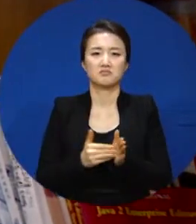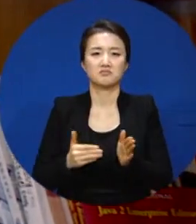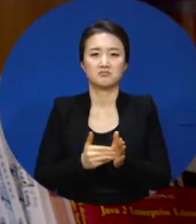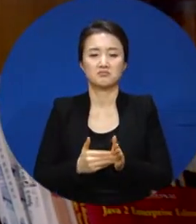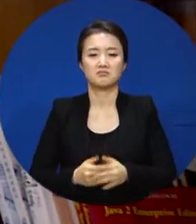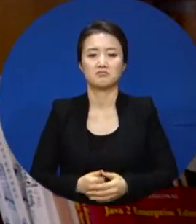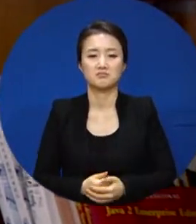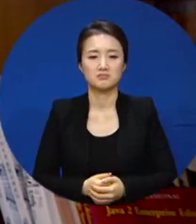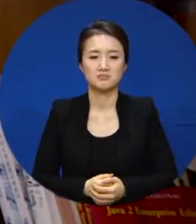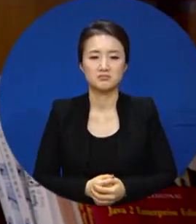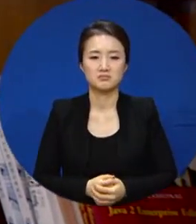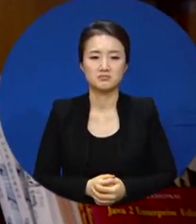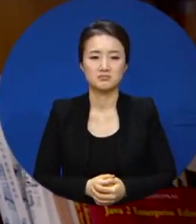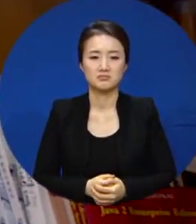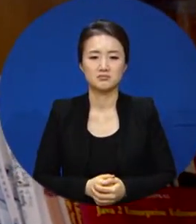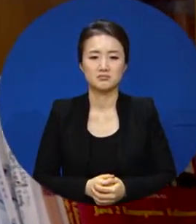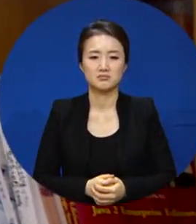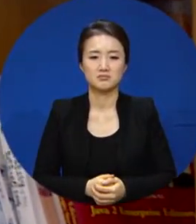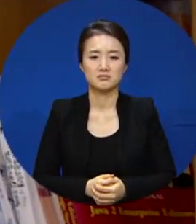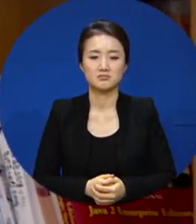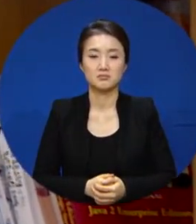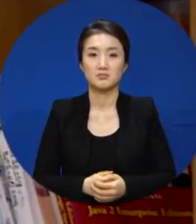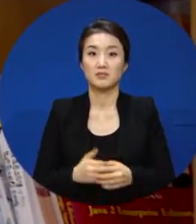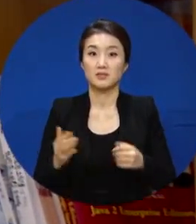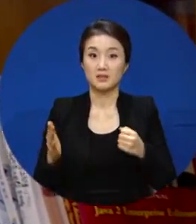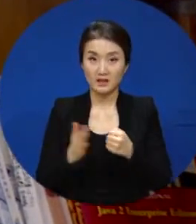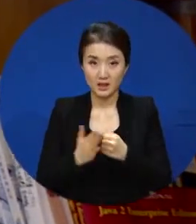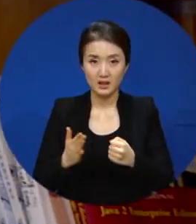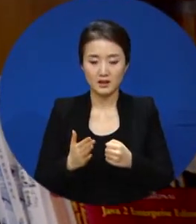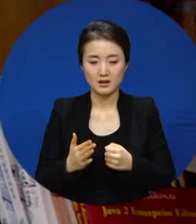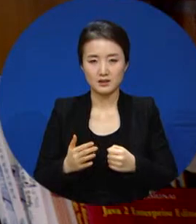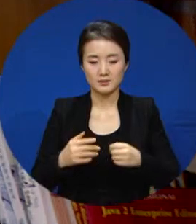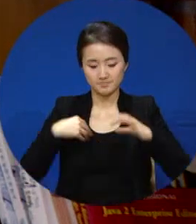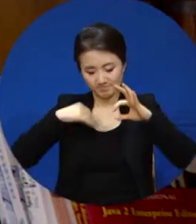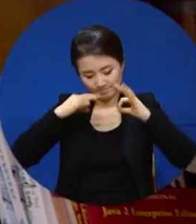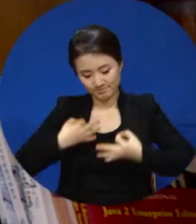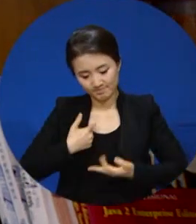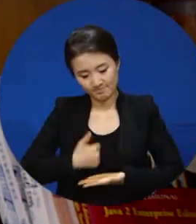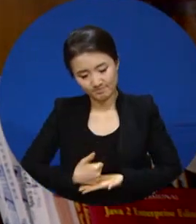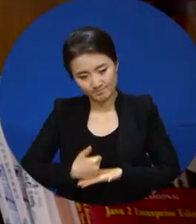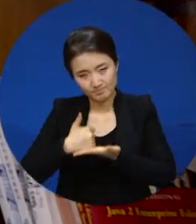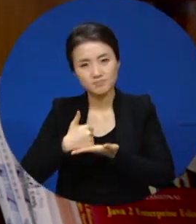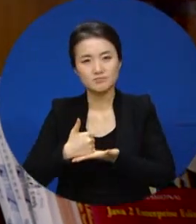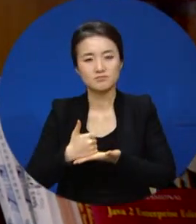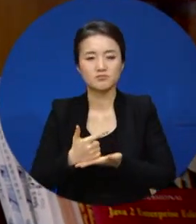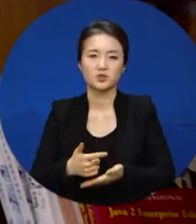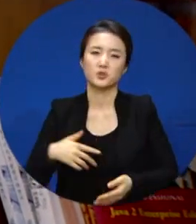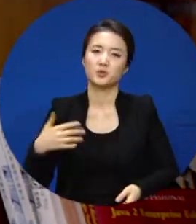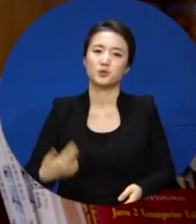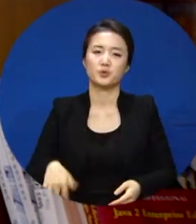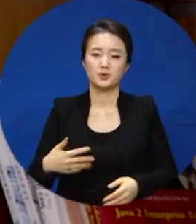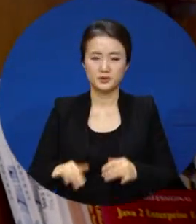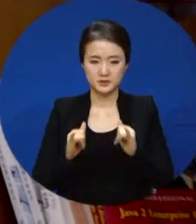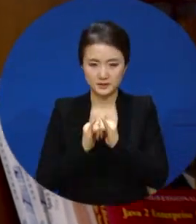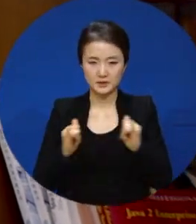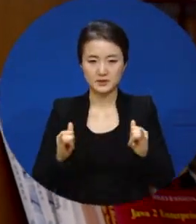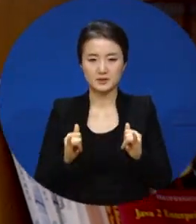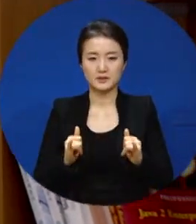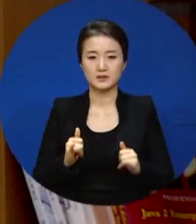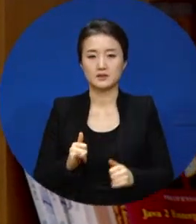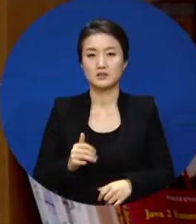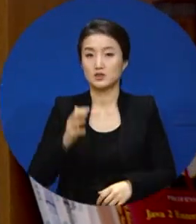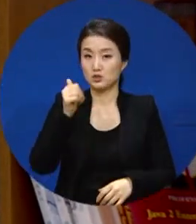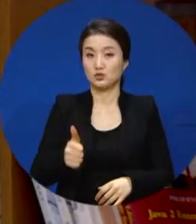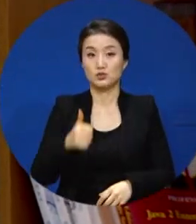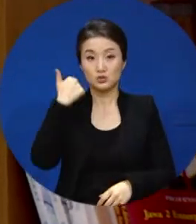그래서 한신은 안을 보는 눈이 발달된 이게 바로 자존 감히 에요 주인이 2 9